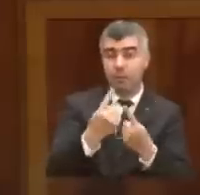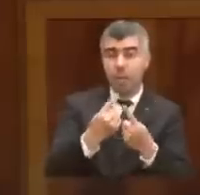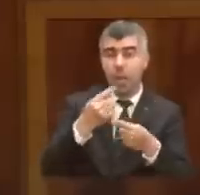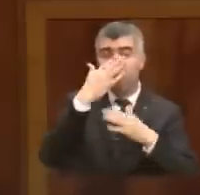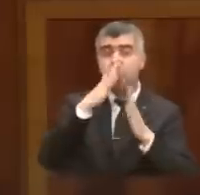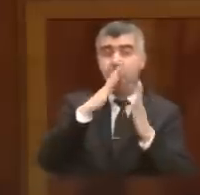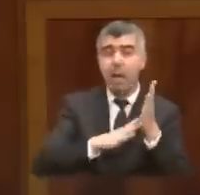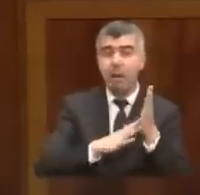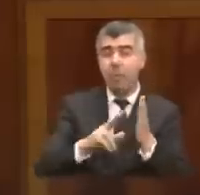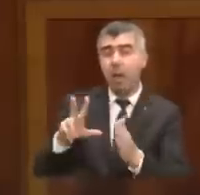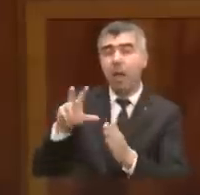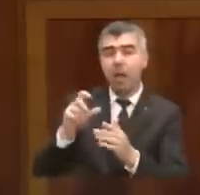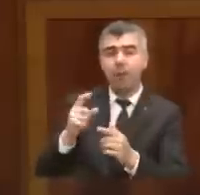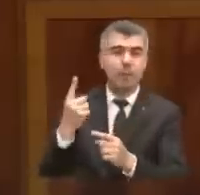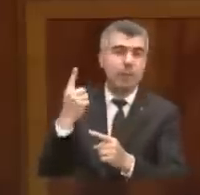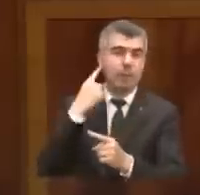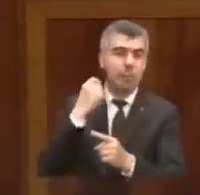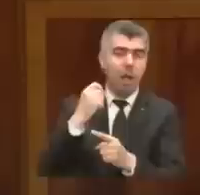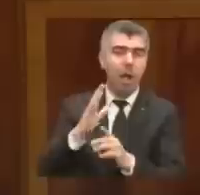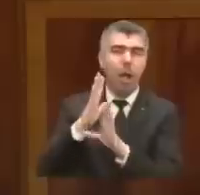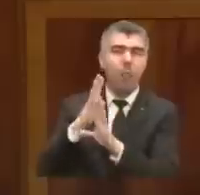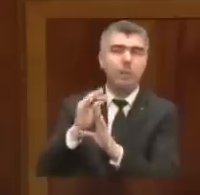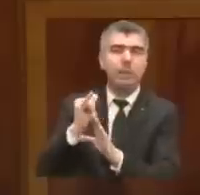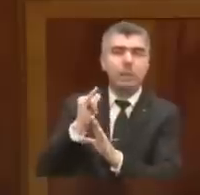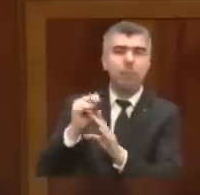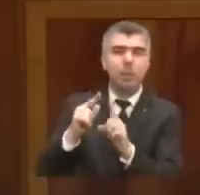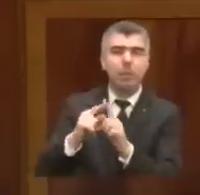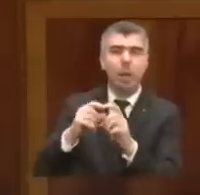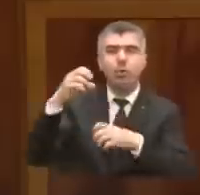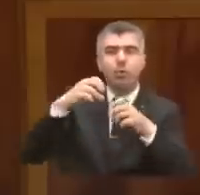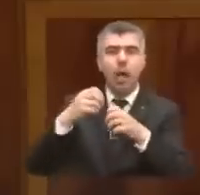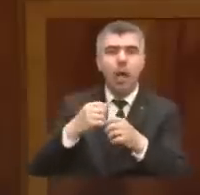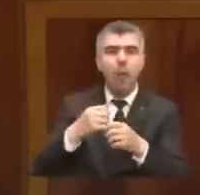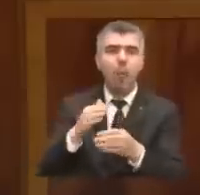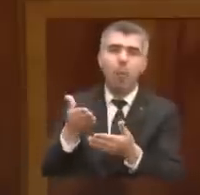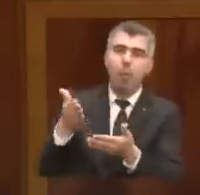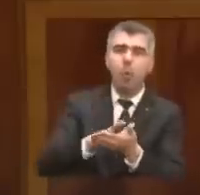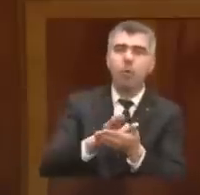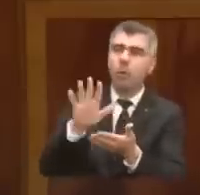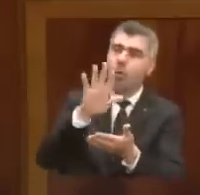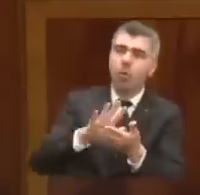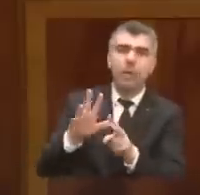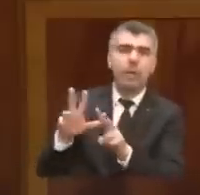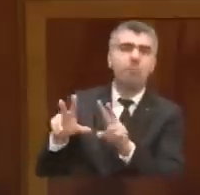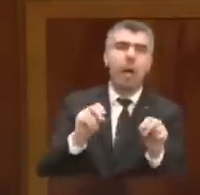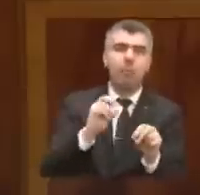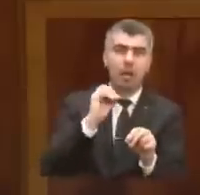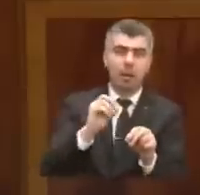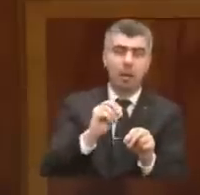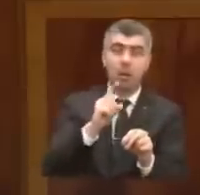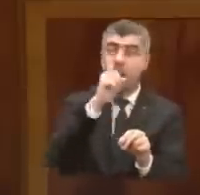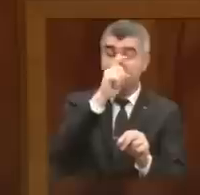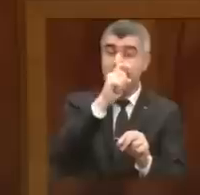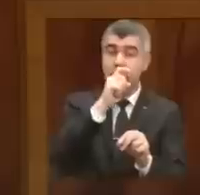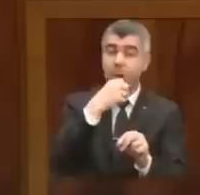مغربي، وأكيد أنكم سمعتوه، كيغوت بغينا الجفاف نموتوا كلنا بحال الكسيبة، وهذا كلام خطير خصنا نوقفوا